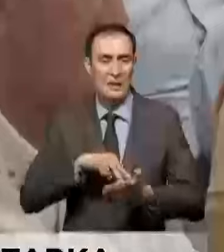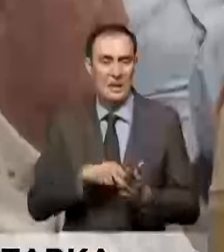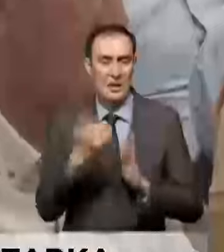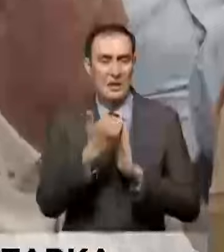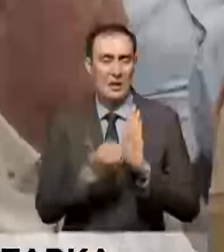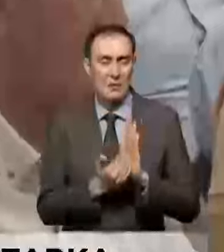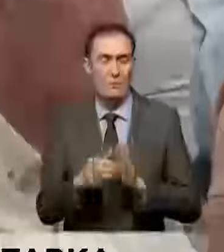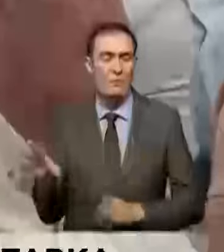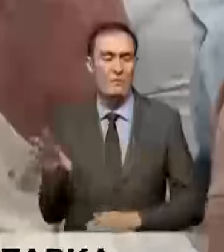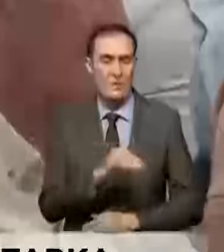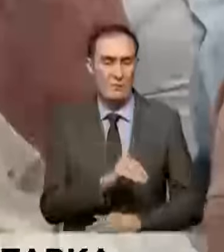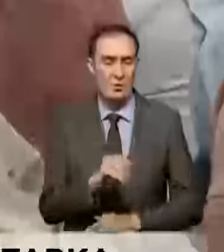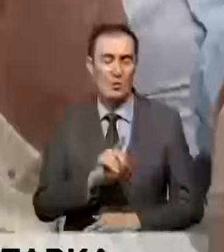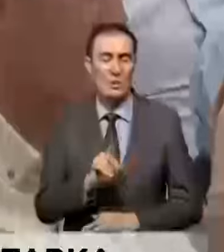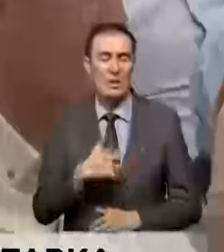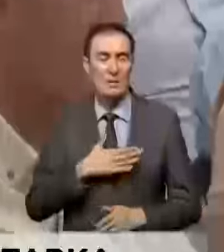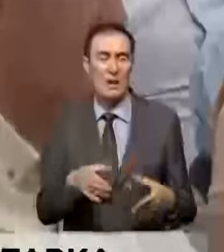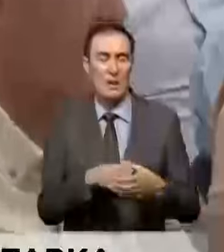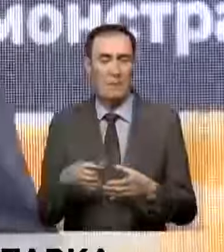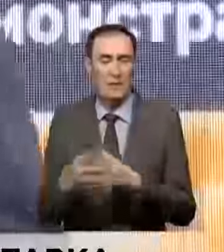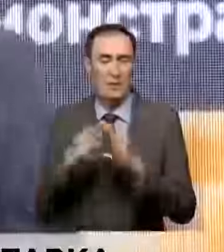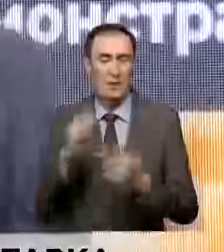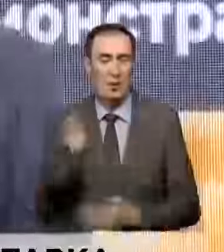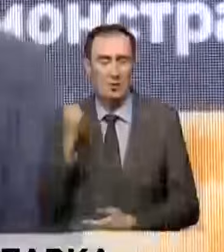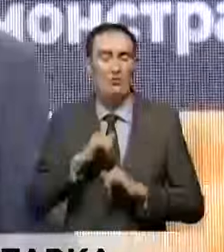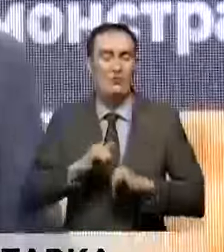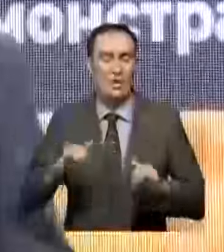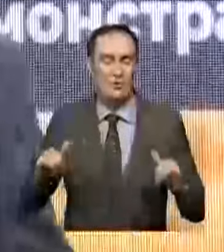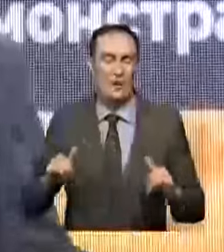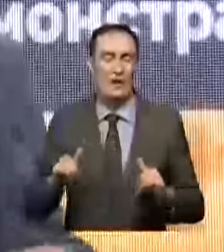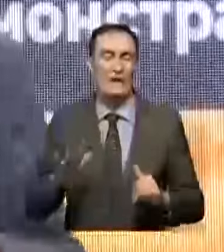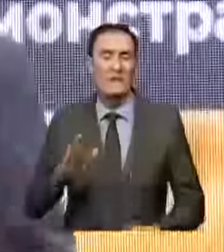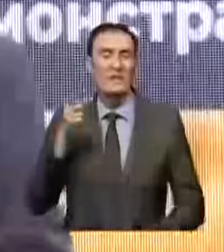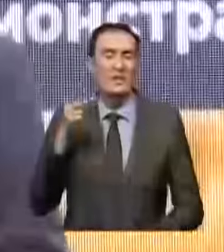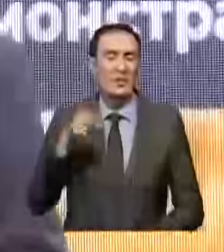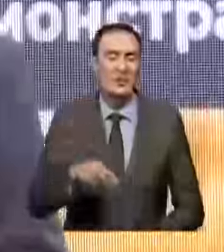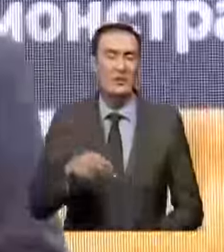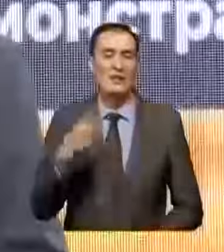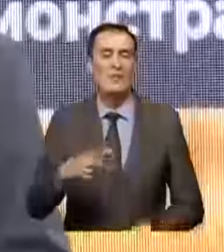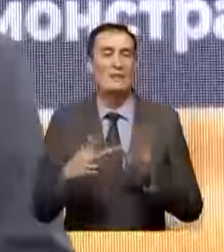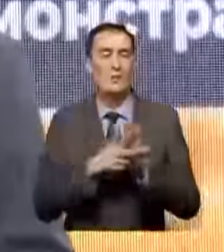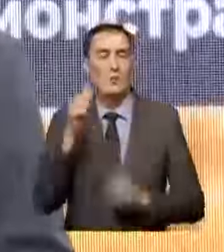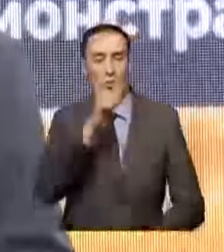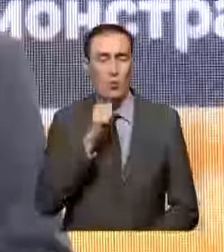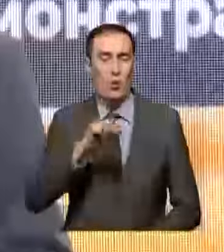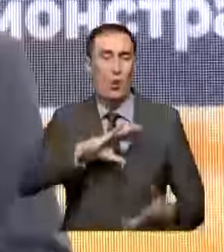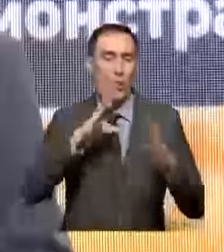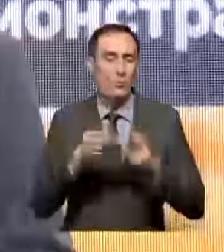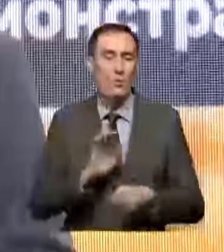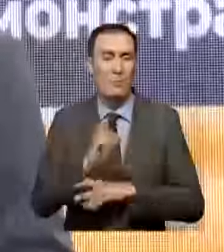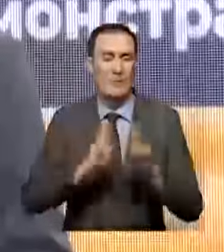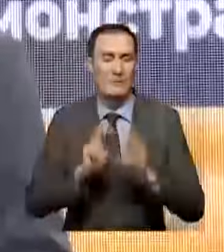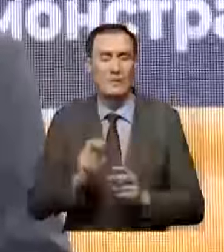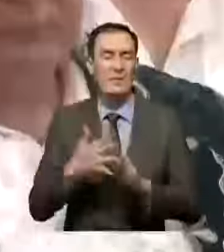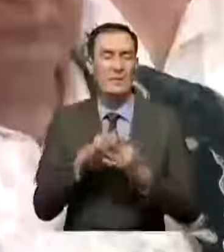перед всеми нами, сельхозтоваропроизводителями, увеличить к 2028 году объем производства